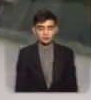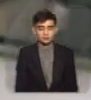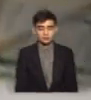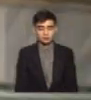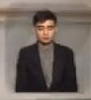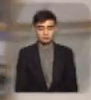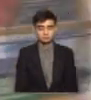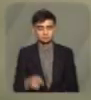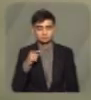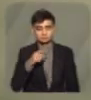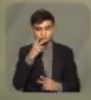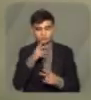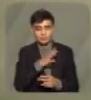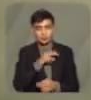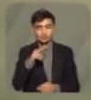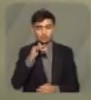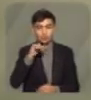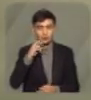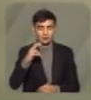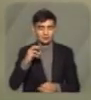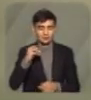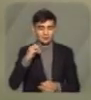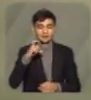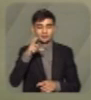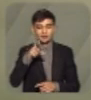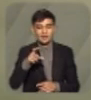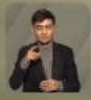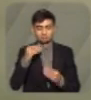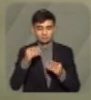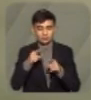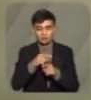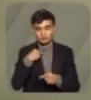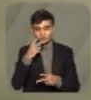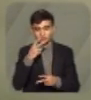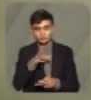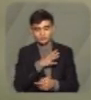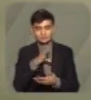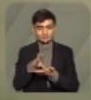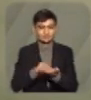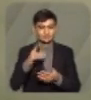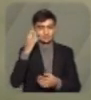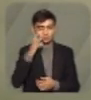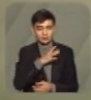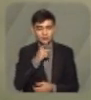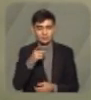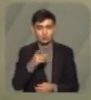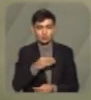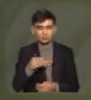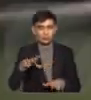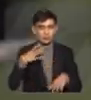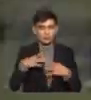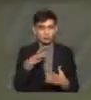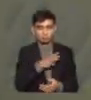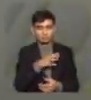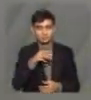То, чего я посмотрел у Джоковича во время игры, то, что я хотел у него перенять, это, наверное, его ментальная подготовка к